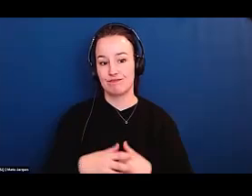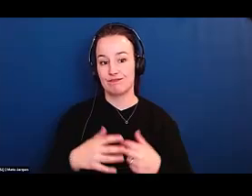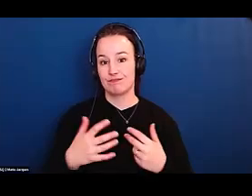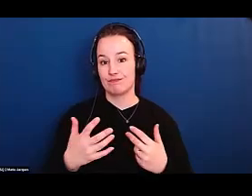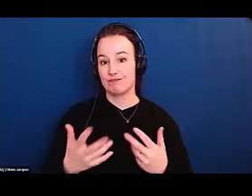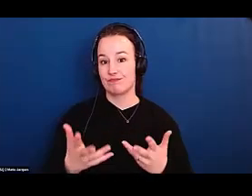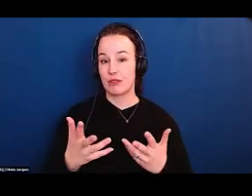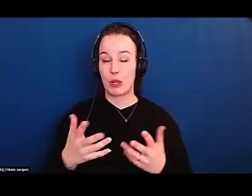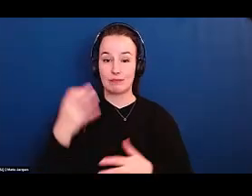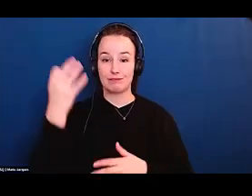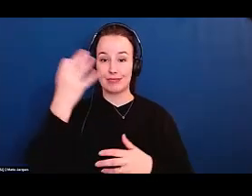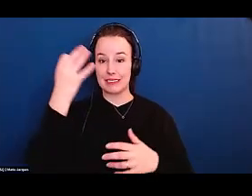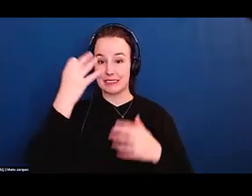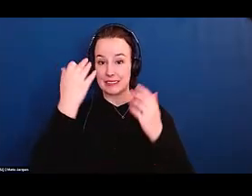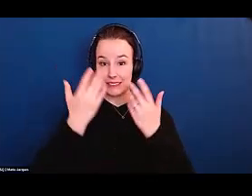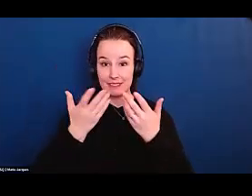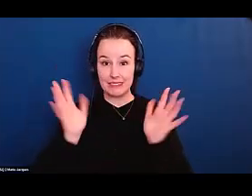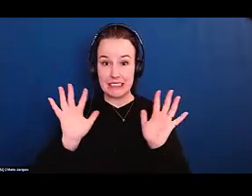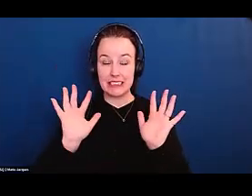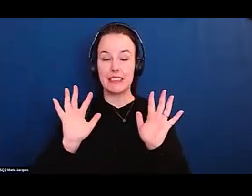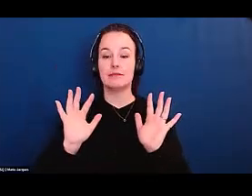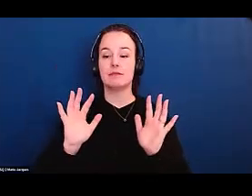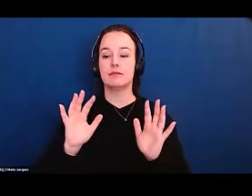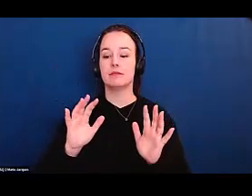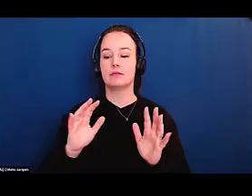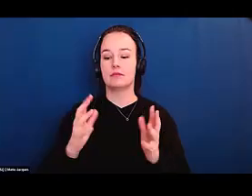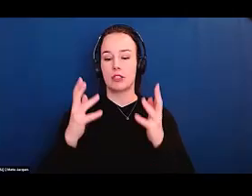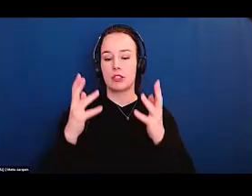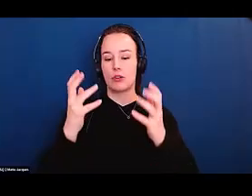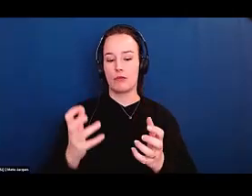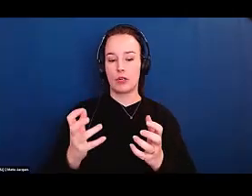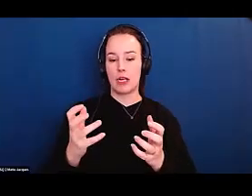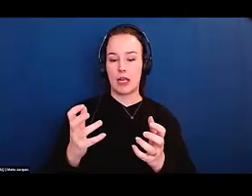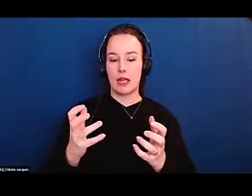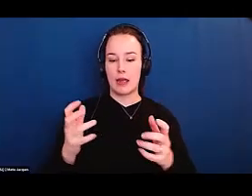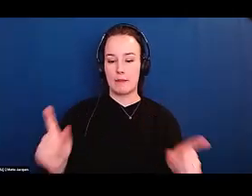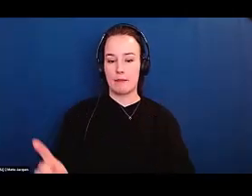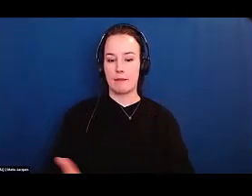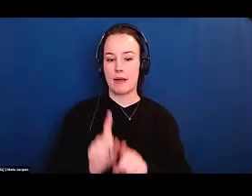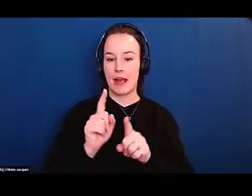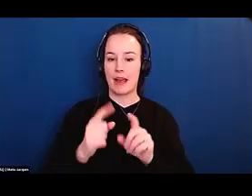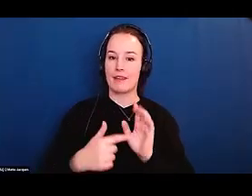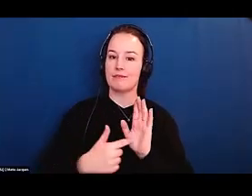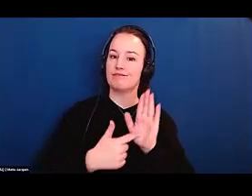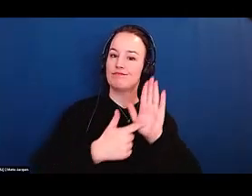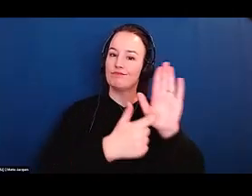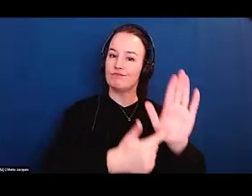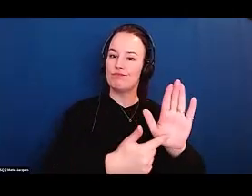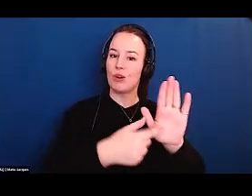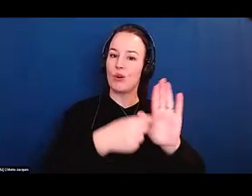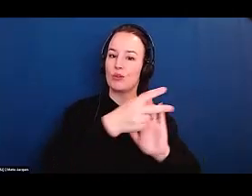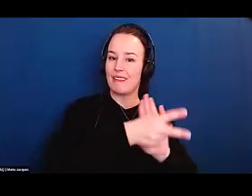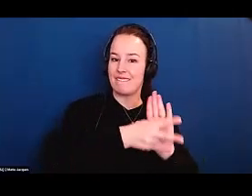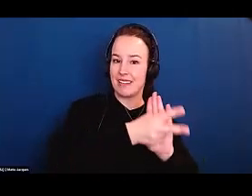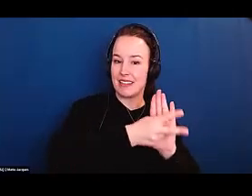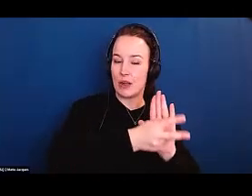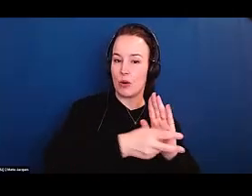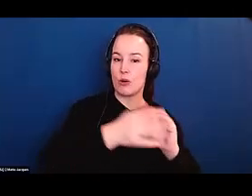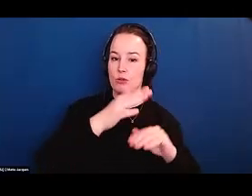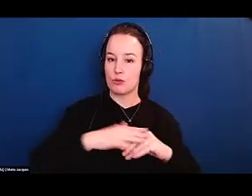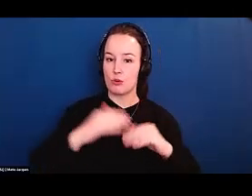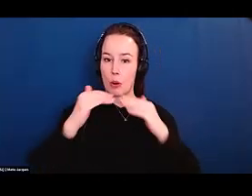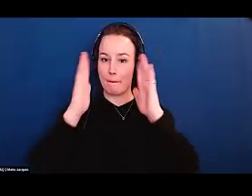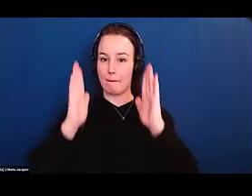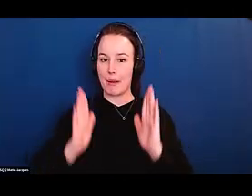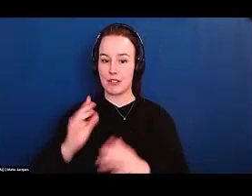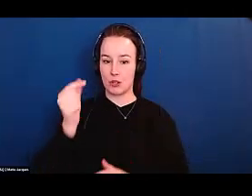Nous arrivons donc à la fin de notre présentation, mais je voulais quand même vous présenter une vidéo